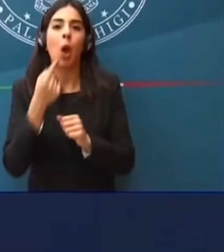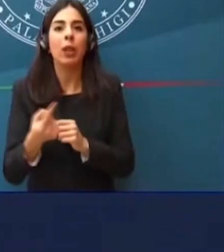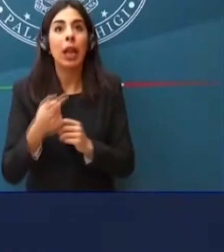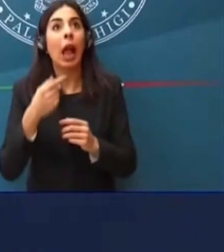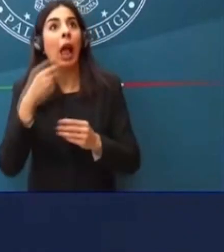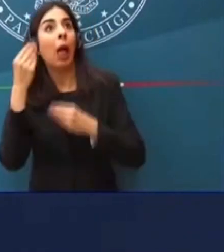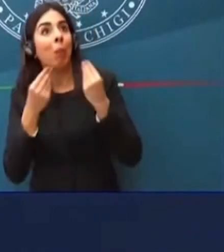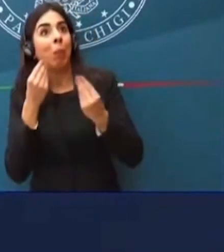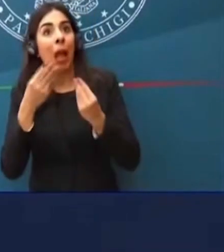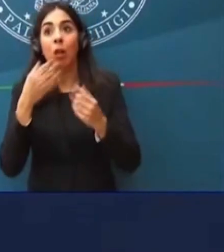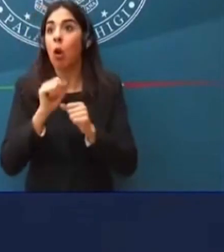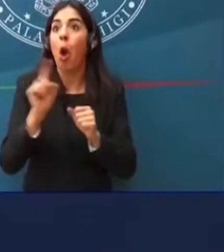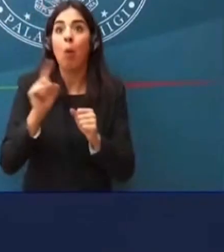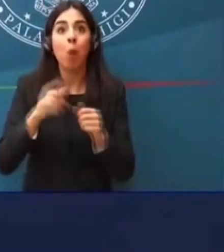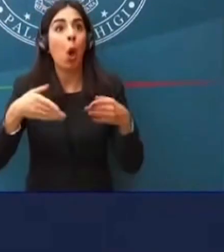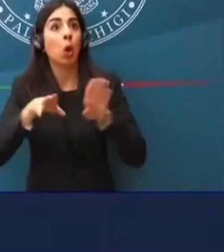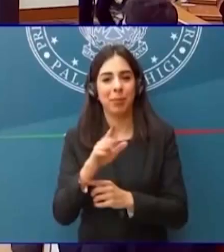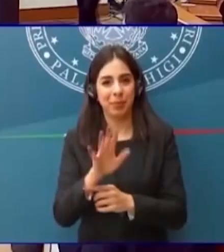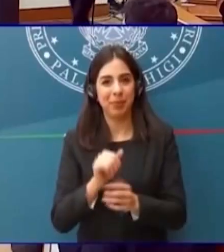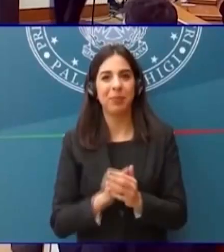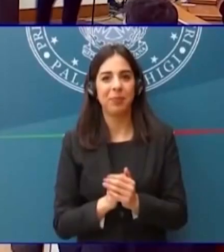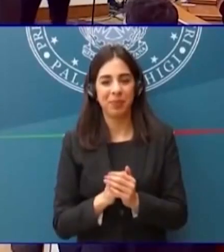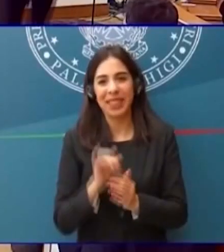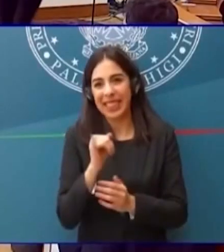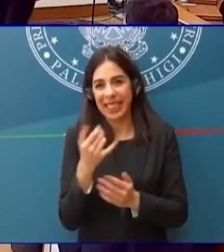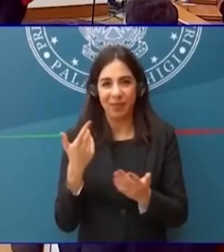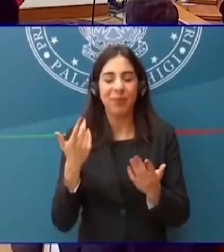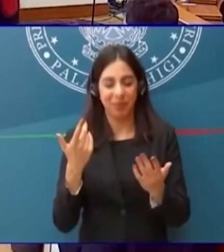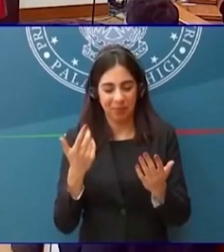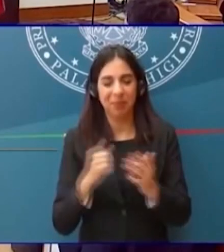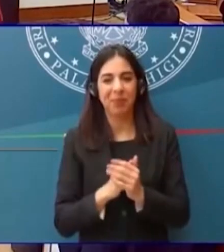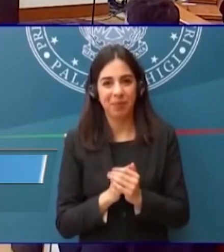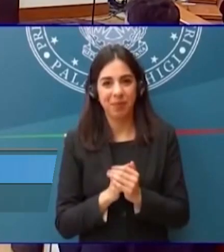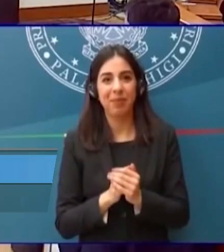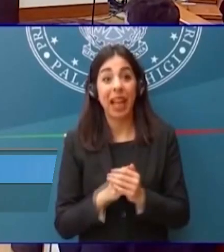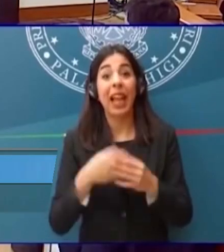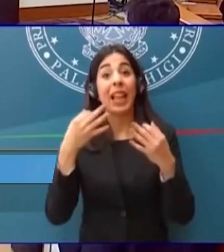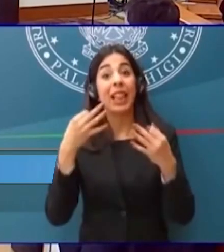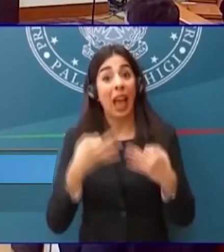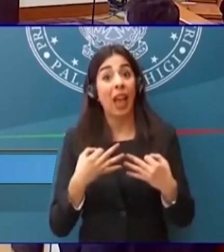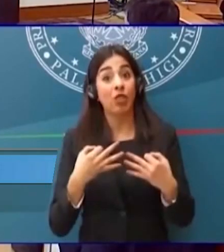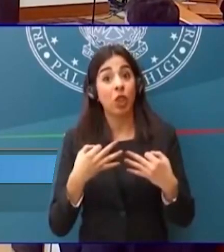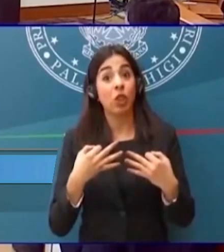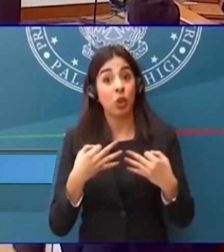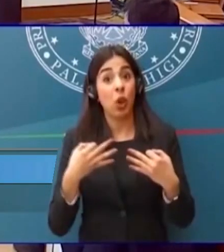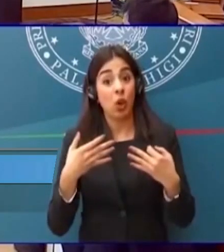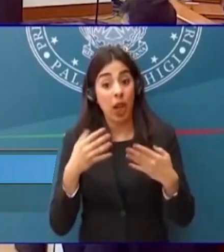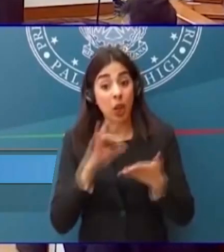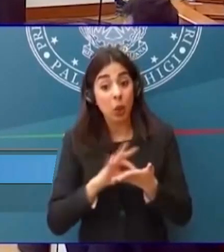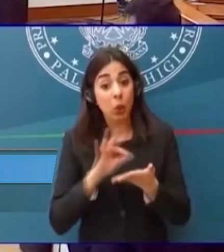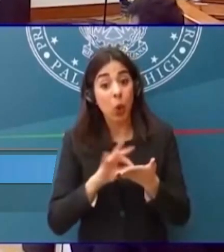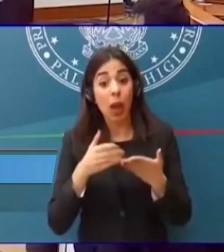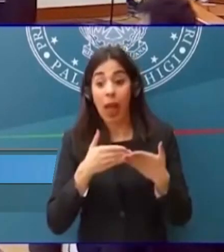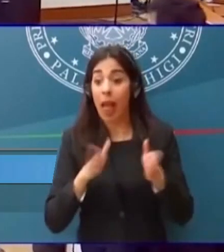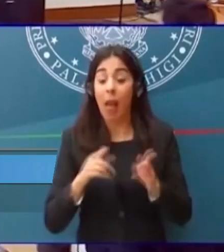alla prima media anche in zona rossa si si si conferma la decisione di riaprire fino alla